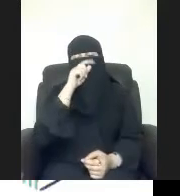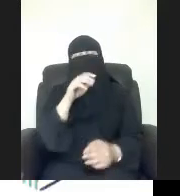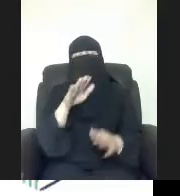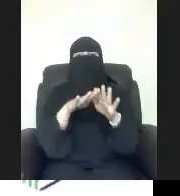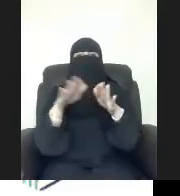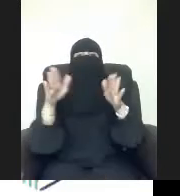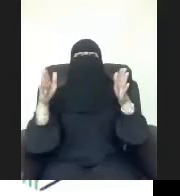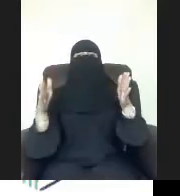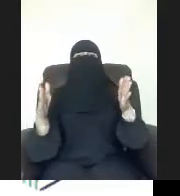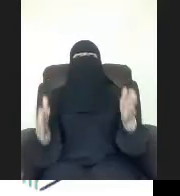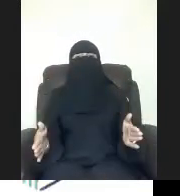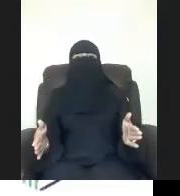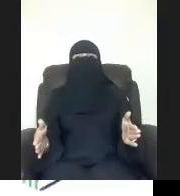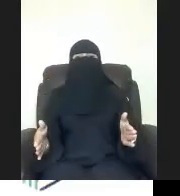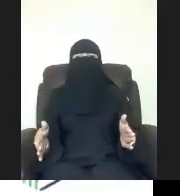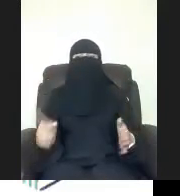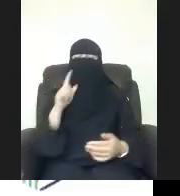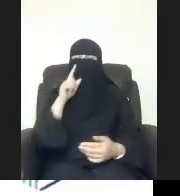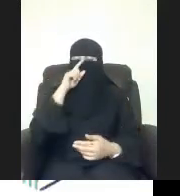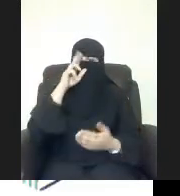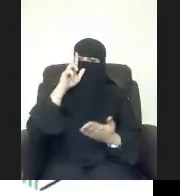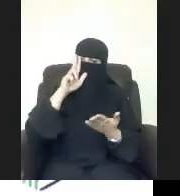أيضا